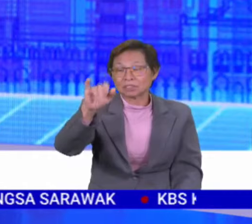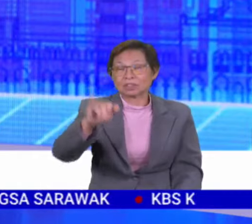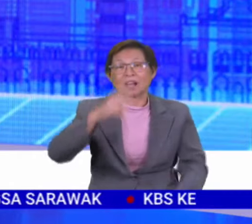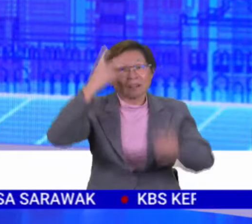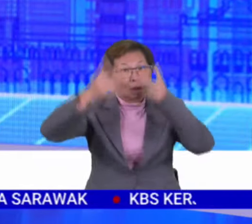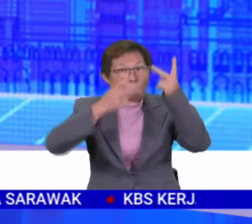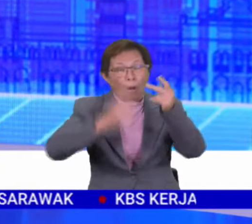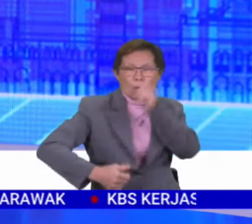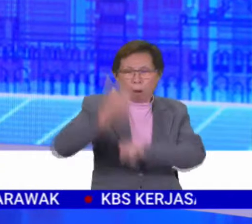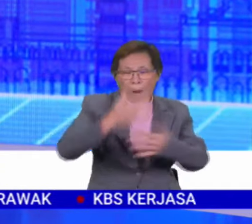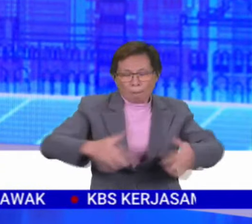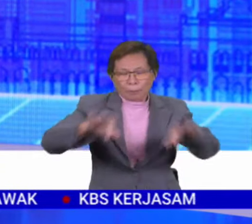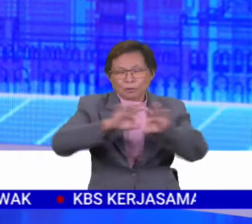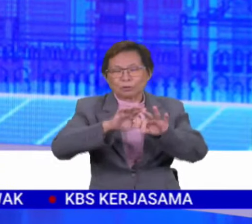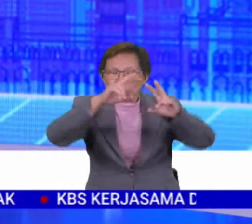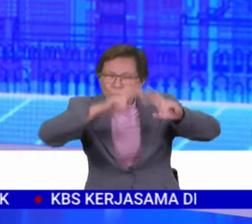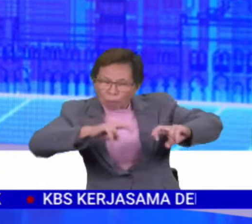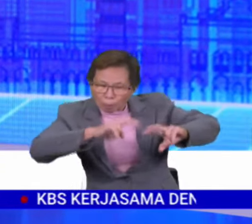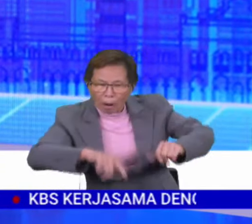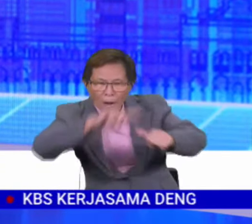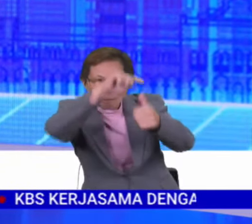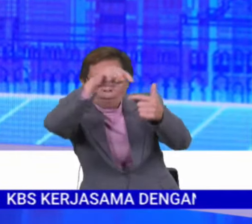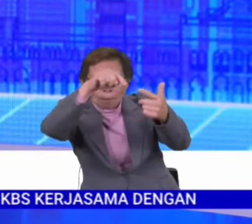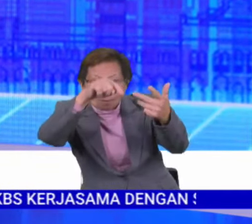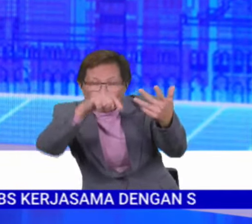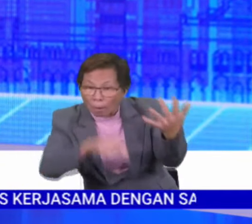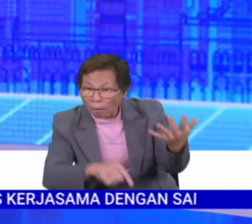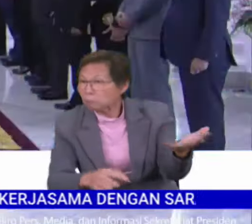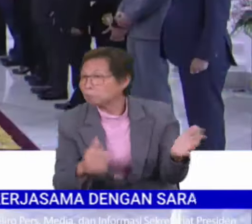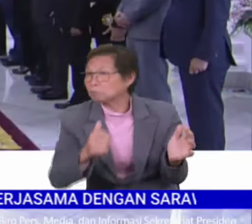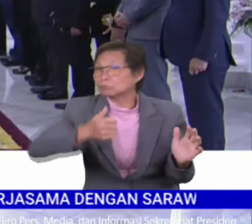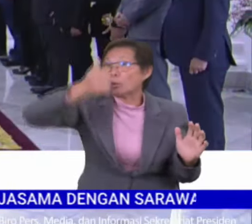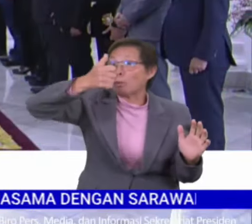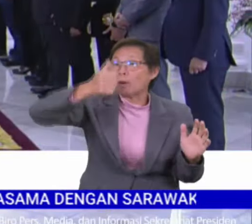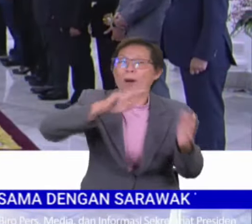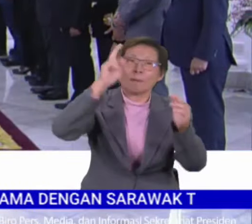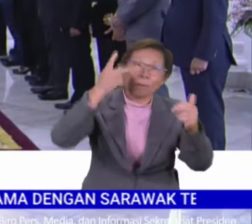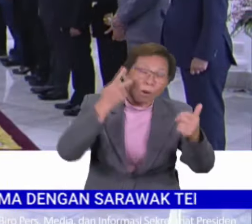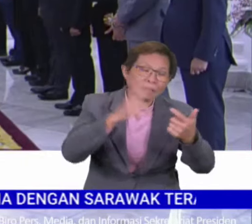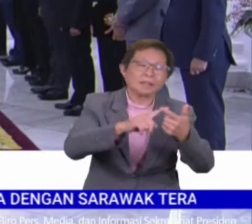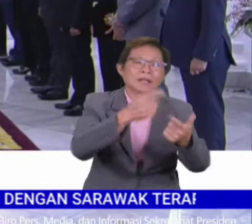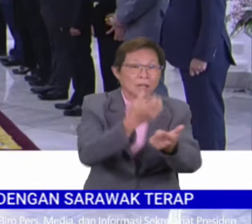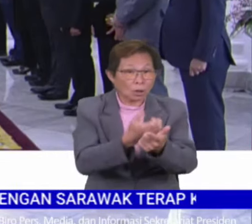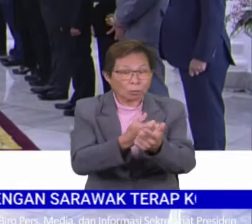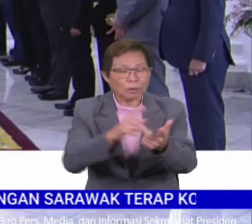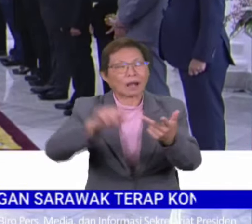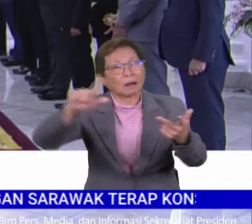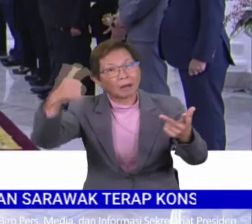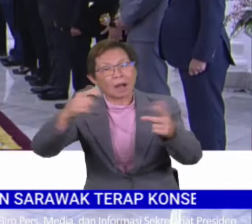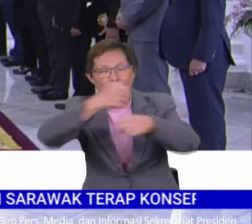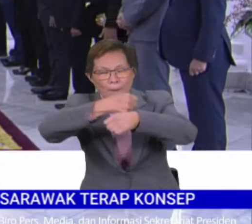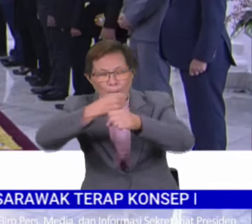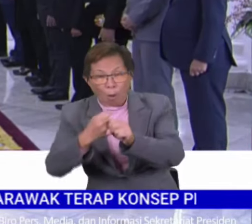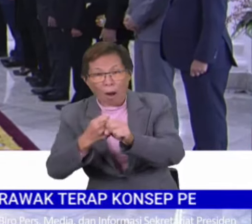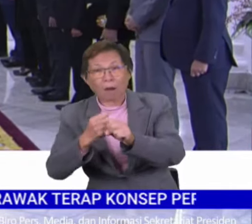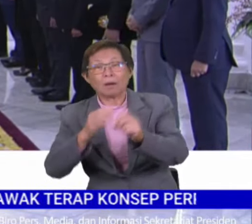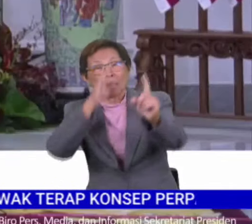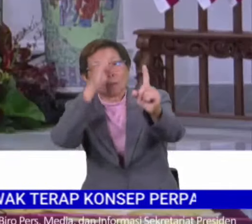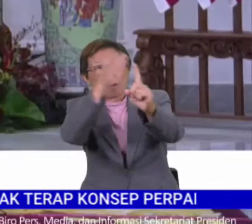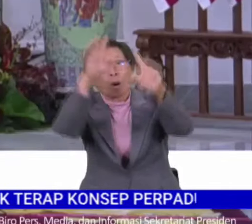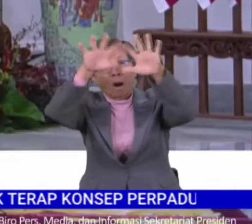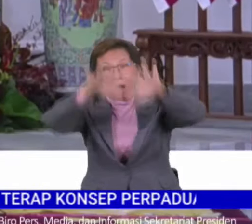amat signifikan untuk memperhalusi pelbagai aspek. Ini terutama isu politik dan ekonomi selain mencorakkan hala tuju